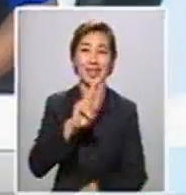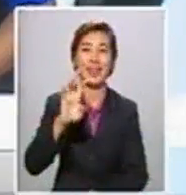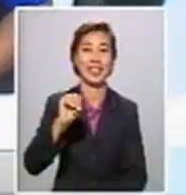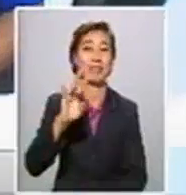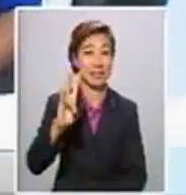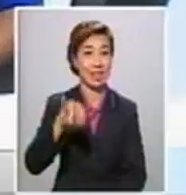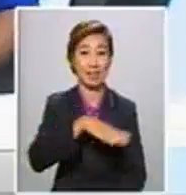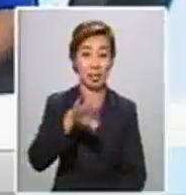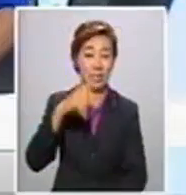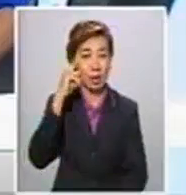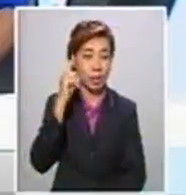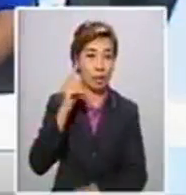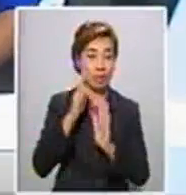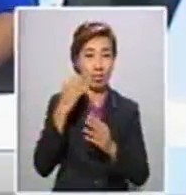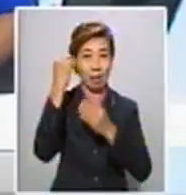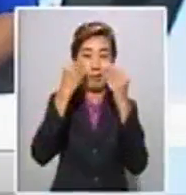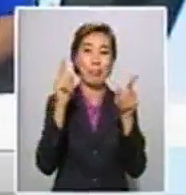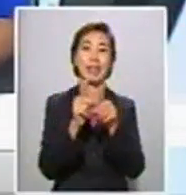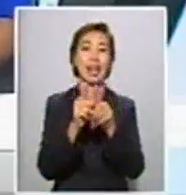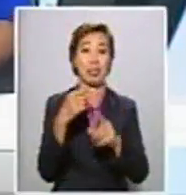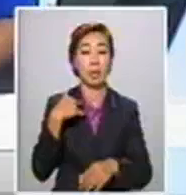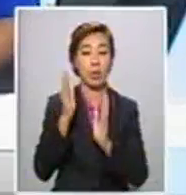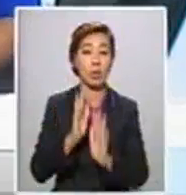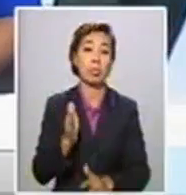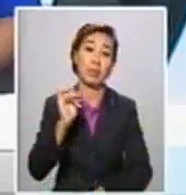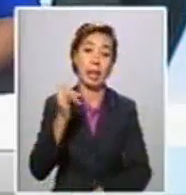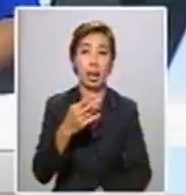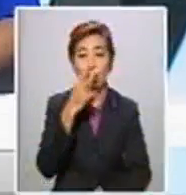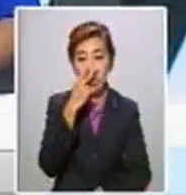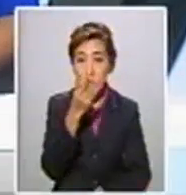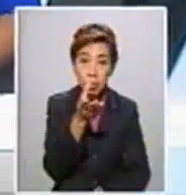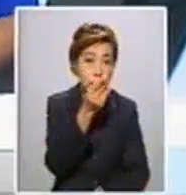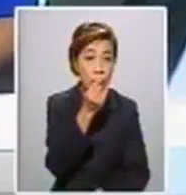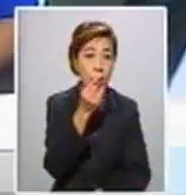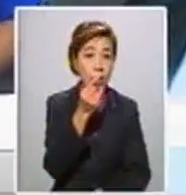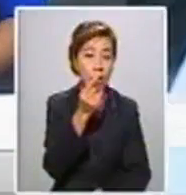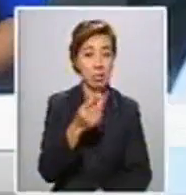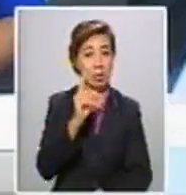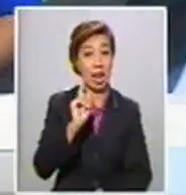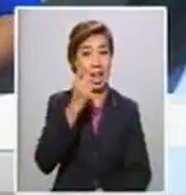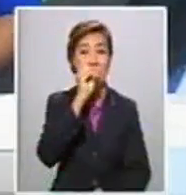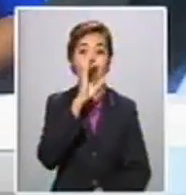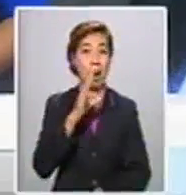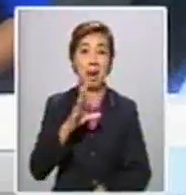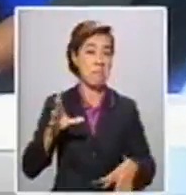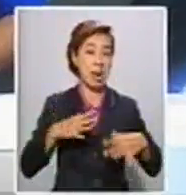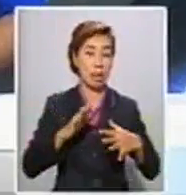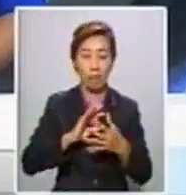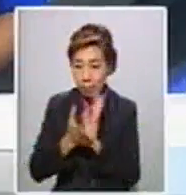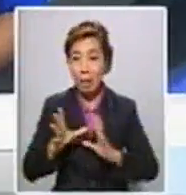ท่านก็ยังงงๆเงินอื่นเหมือนคุณกำพูนี่แหละบางท่านนะคะขึ้นมาปุ๊บไม่เห็นชอบก็เปลี่ยนเป็นเห็นชอบอะไรอย่างเงี้ยนะคะ มีนะมี